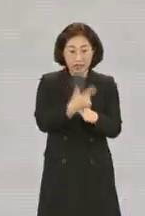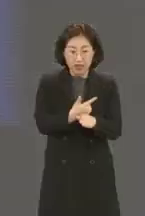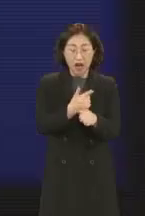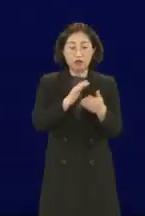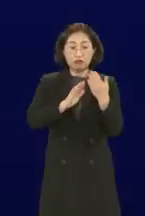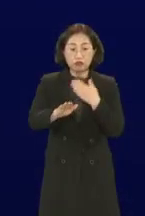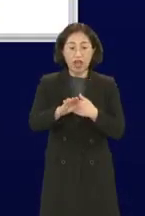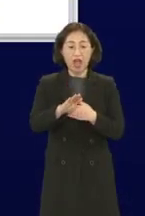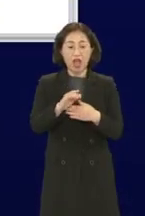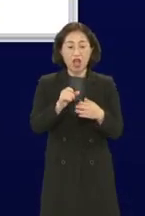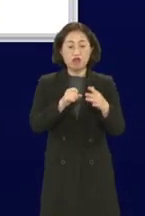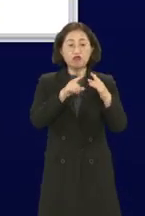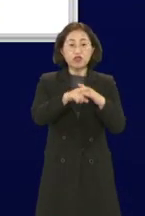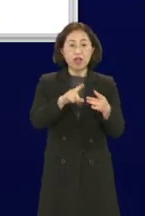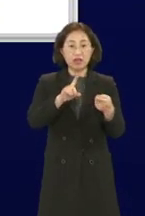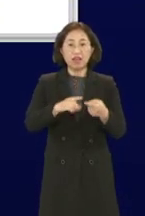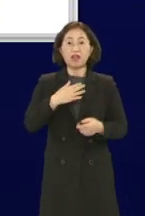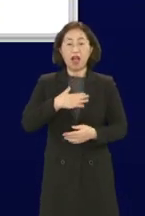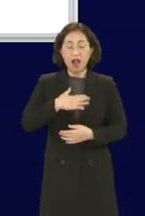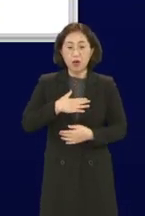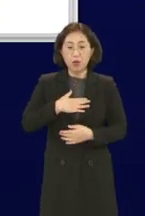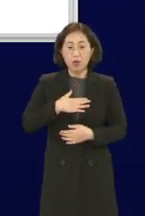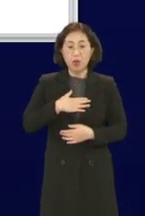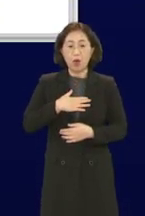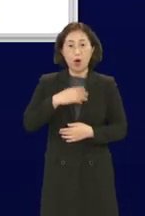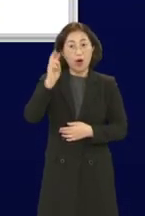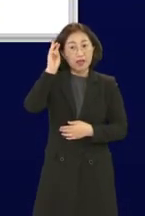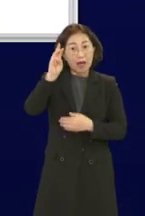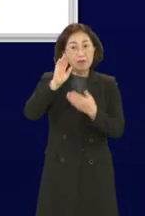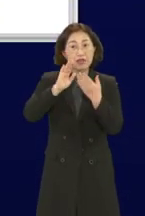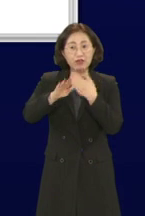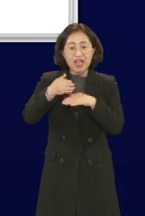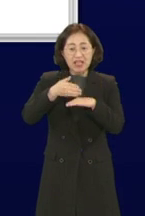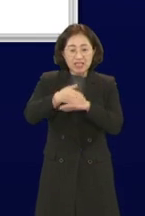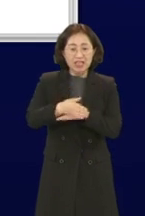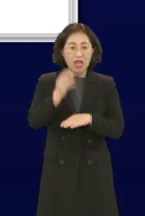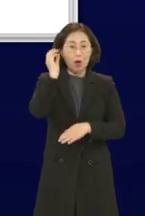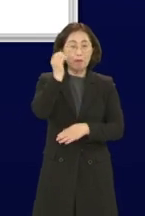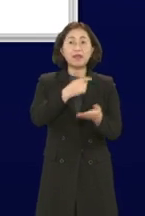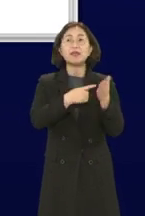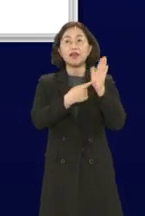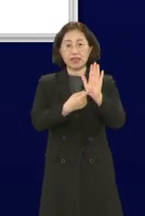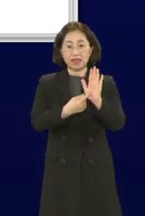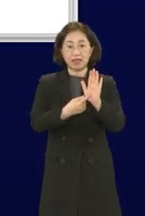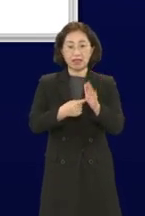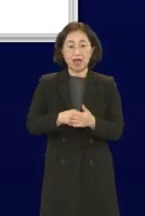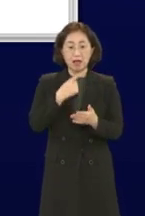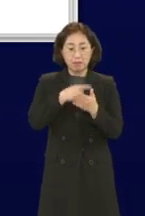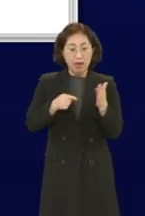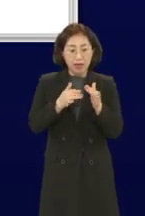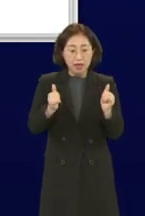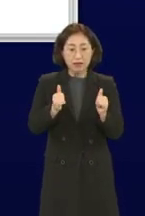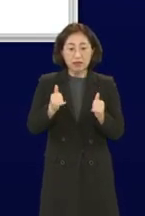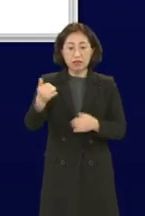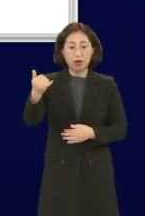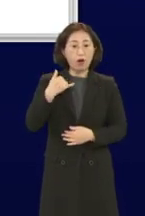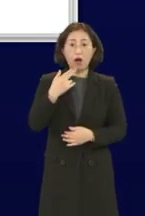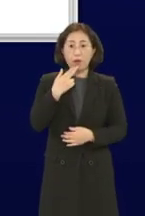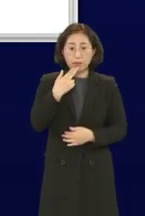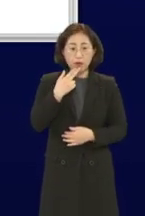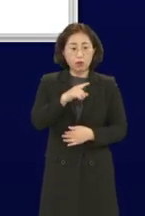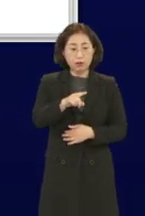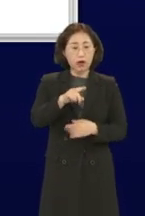데다 홈페이지 공지는 사고 발생 3일 뒤에 뒤늦게 게시됐습니다. 피해자들은 연락이 오지 않아 이 같은 사실을 모르고